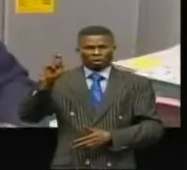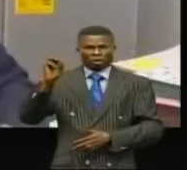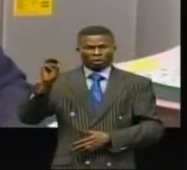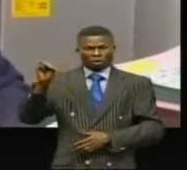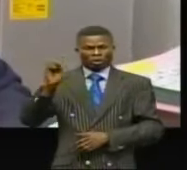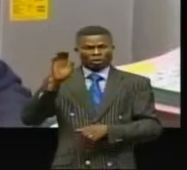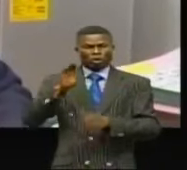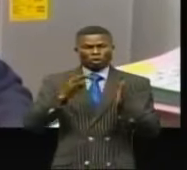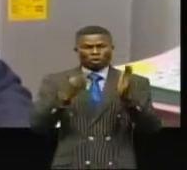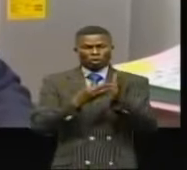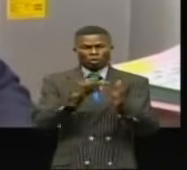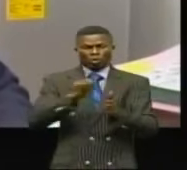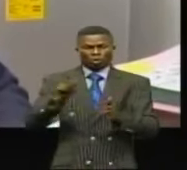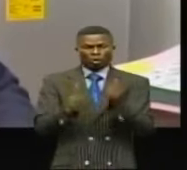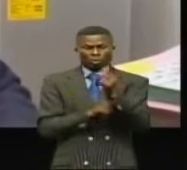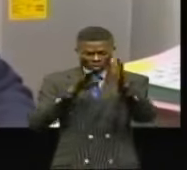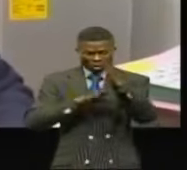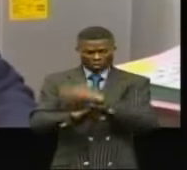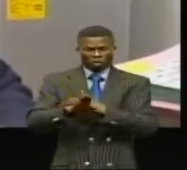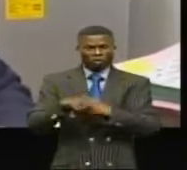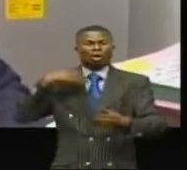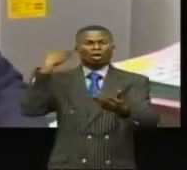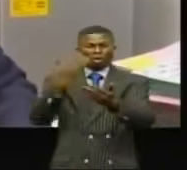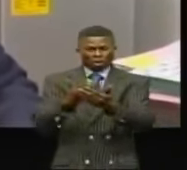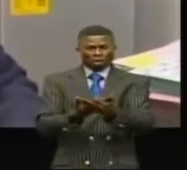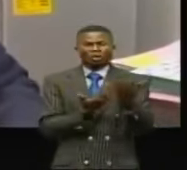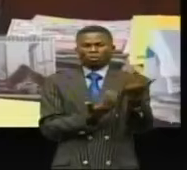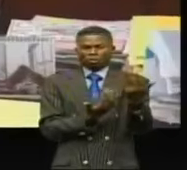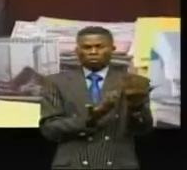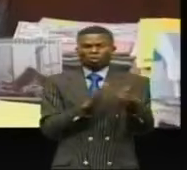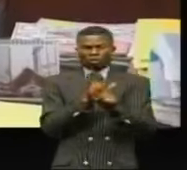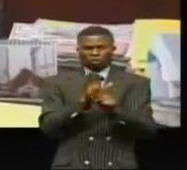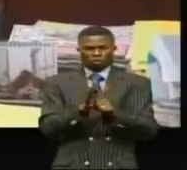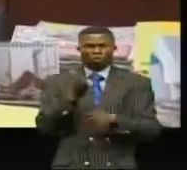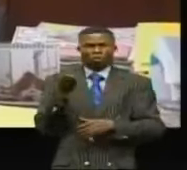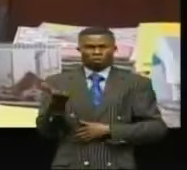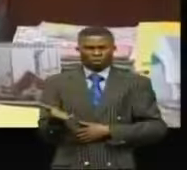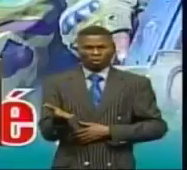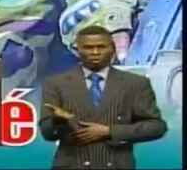8000 recrues et d'autres arrivées sont de plus en plus signalées.